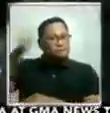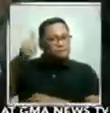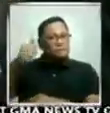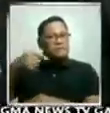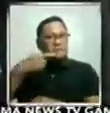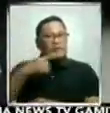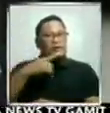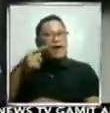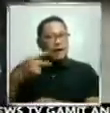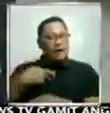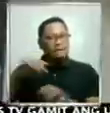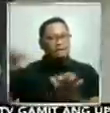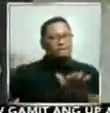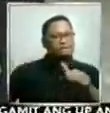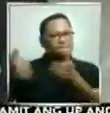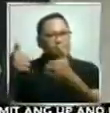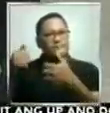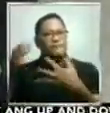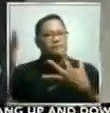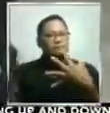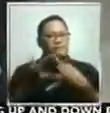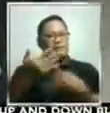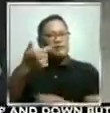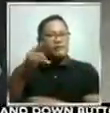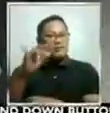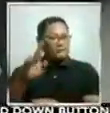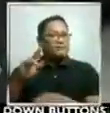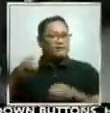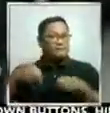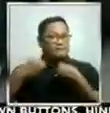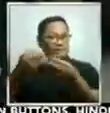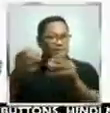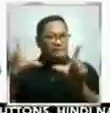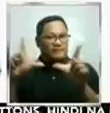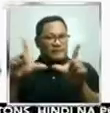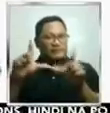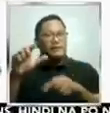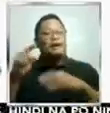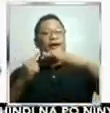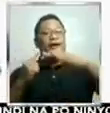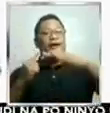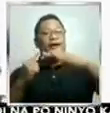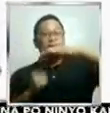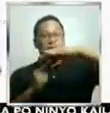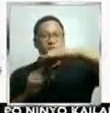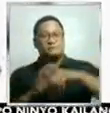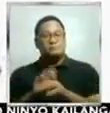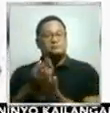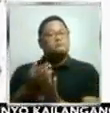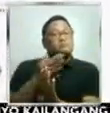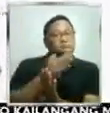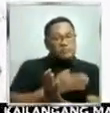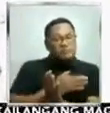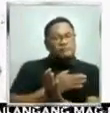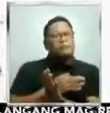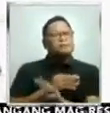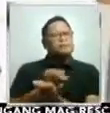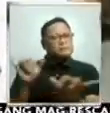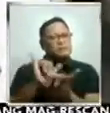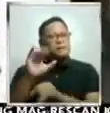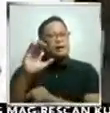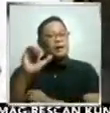kasong graft kung bibigyan ito ng provisional authority to operate ang ABS-CBN. Bago ito, nagharap din si Kalida